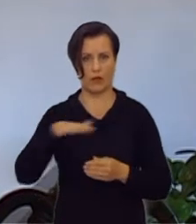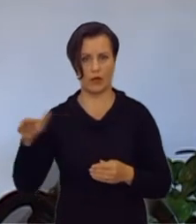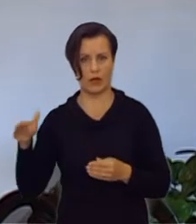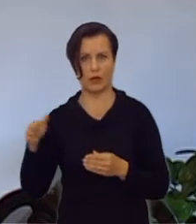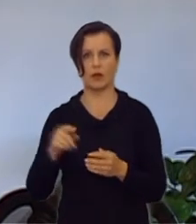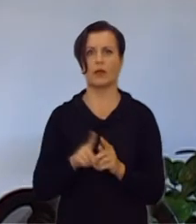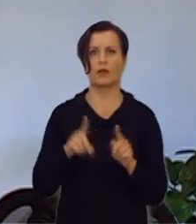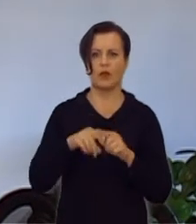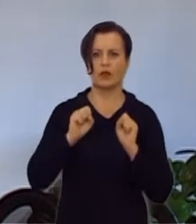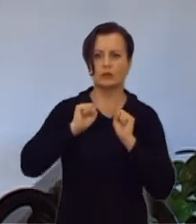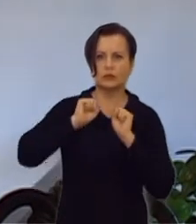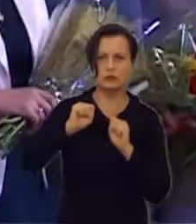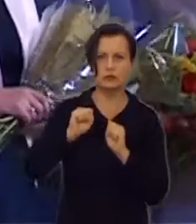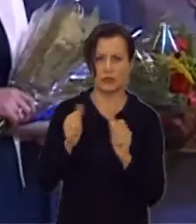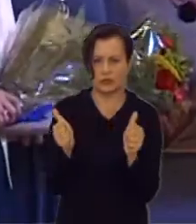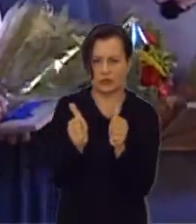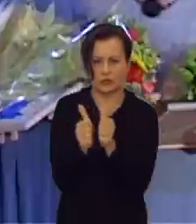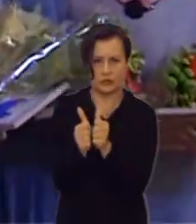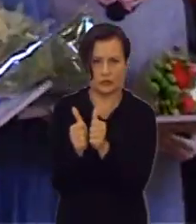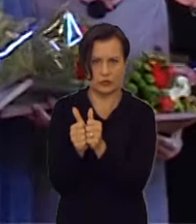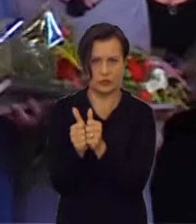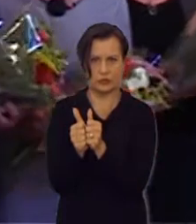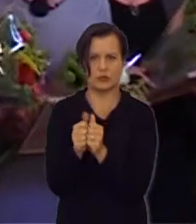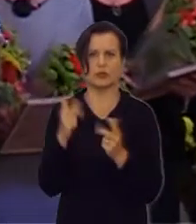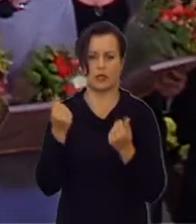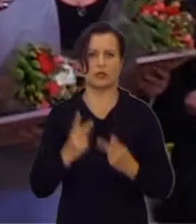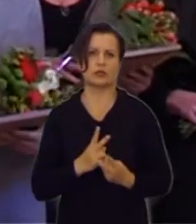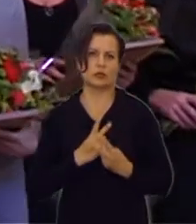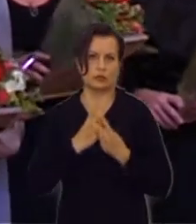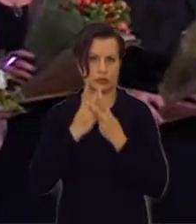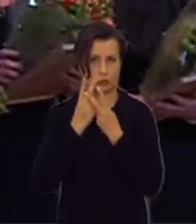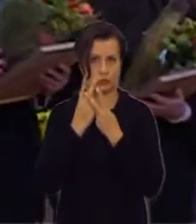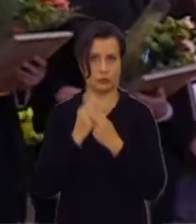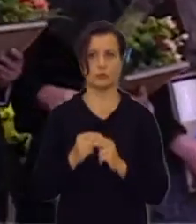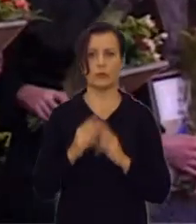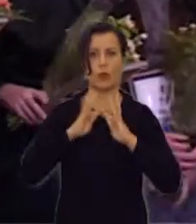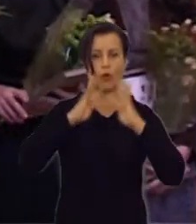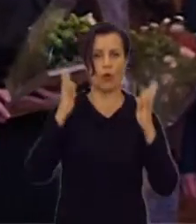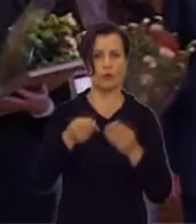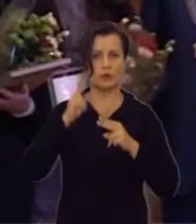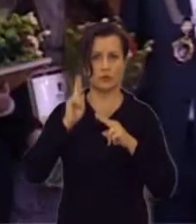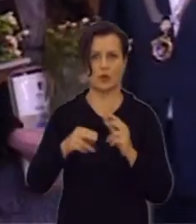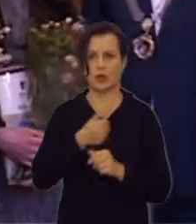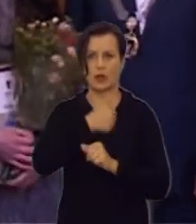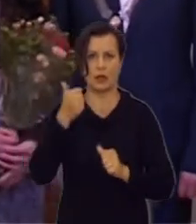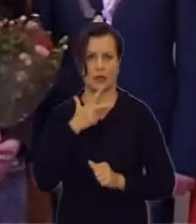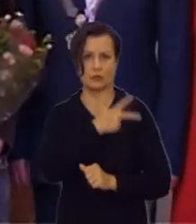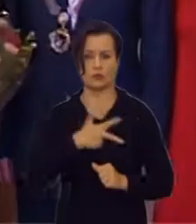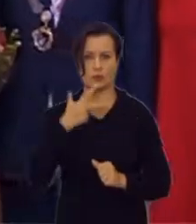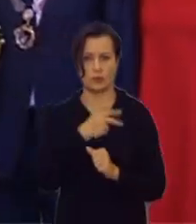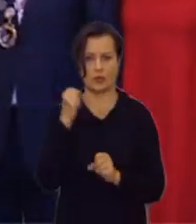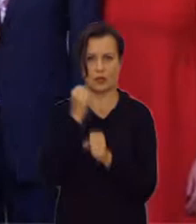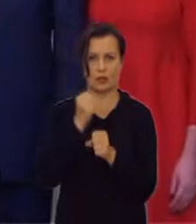ir palaikom tokį gan glaudų ryšį. Tai žinau, kad tai yra džiugu. Komisijos sprendimu geriausio socialinio